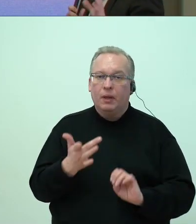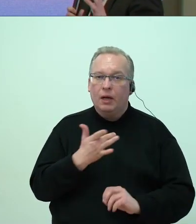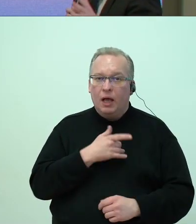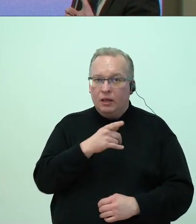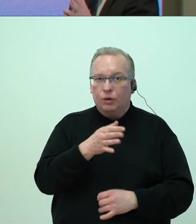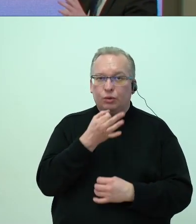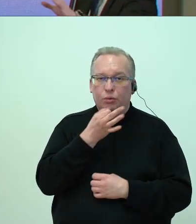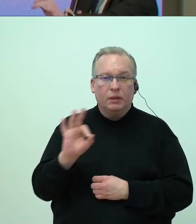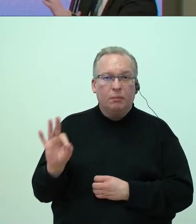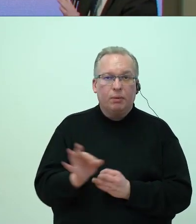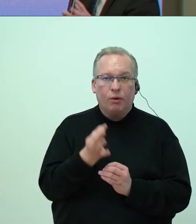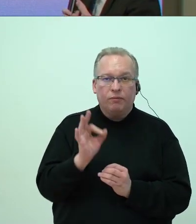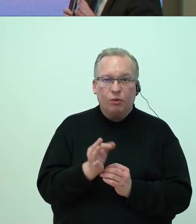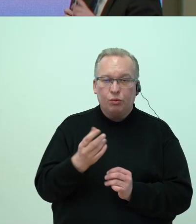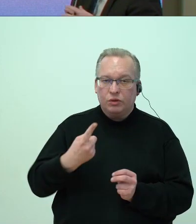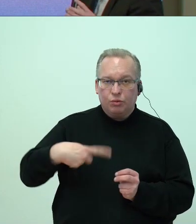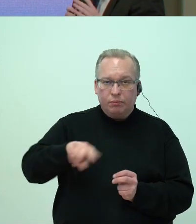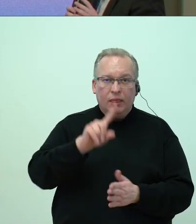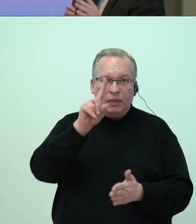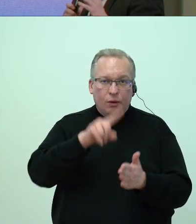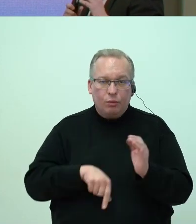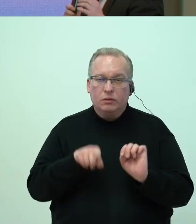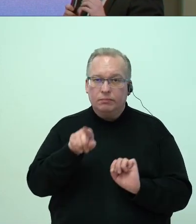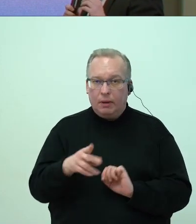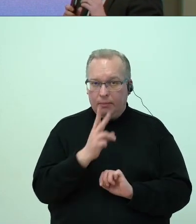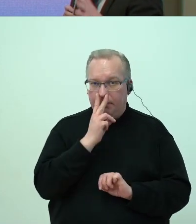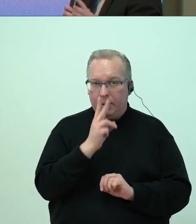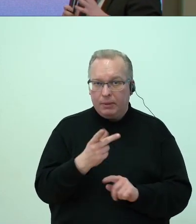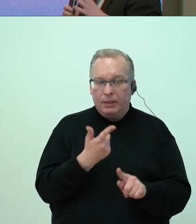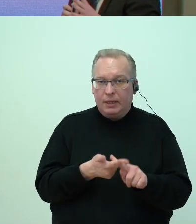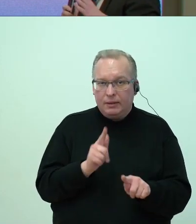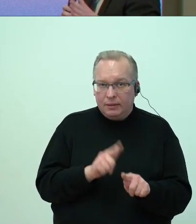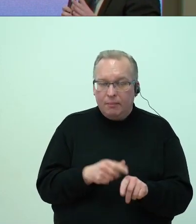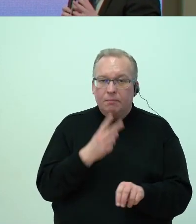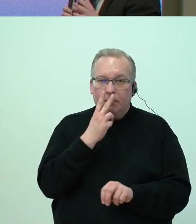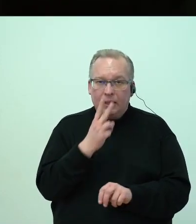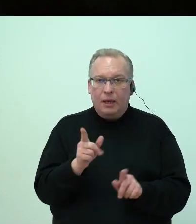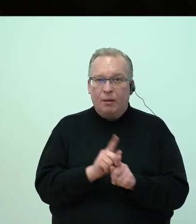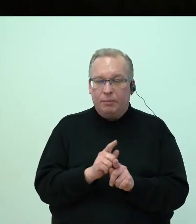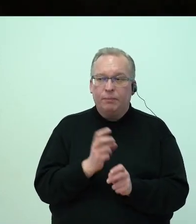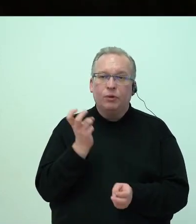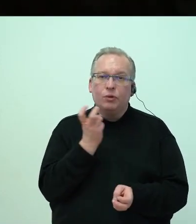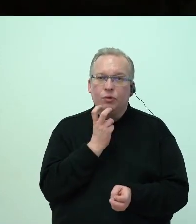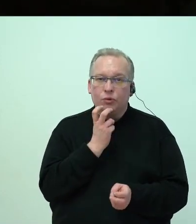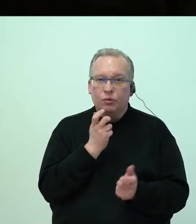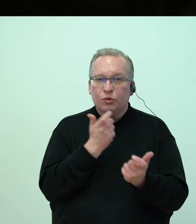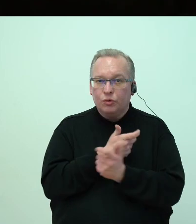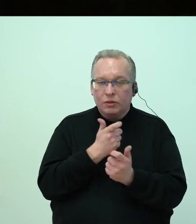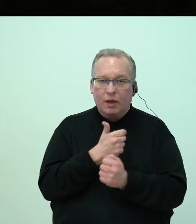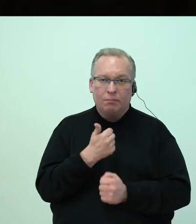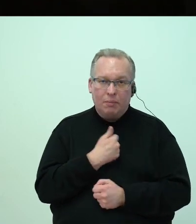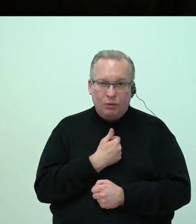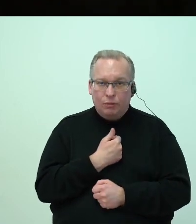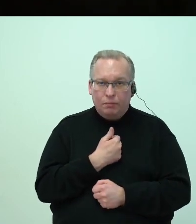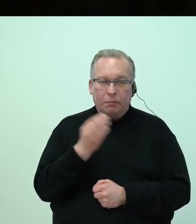tiek paprovokuosiu jūs ir tikiuosi, gal jūs pamatysite, įžvelgsite sarkazmą mano mintyje.